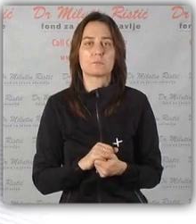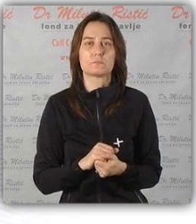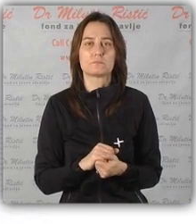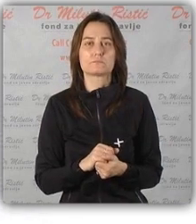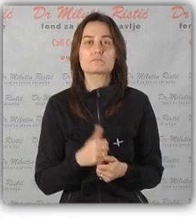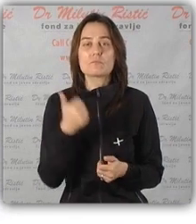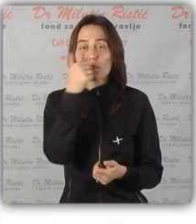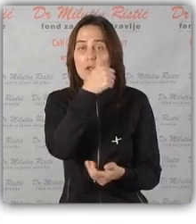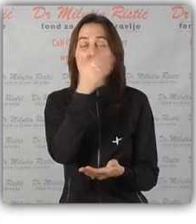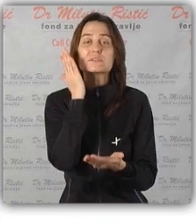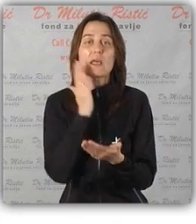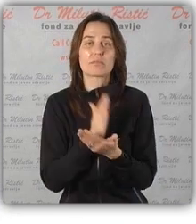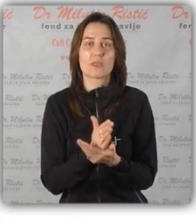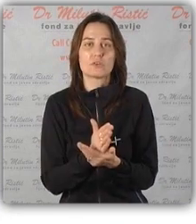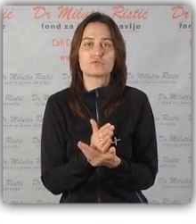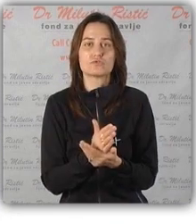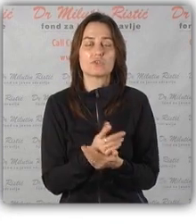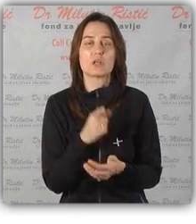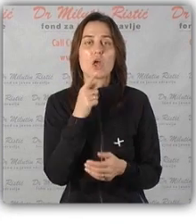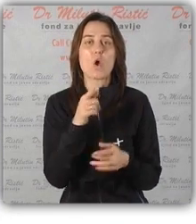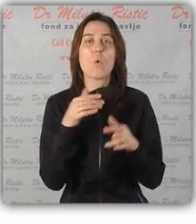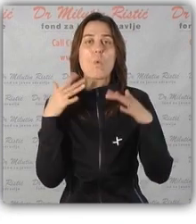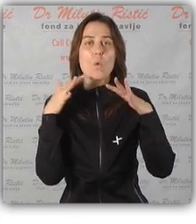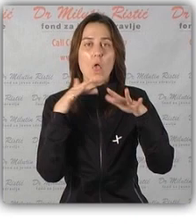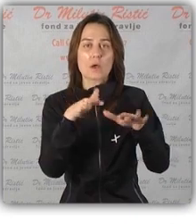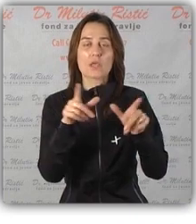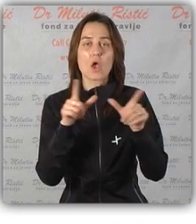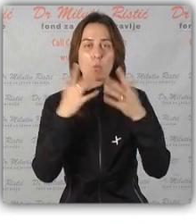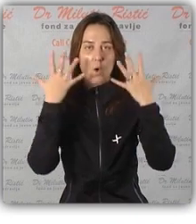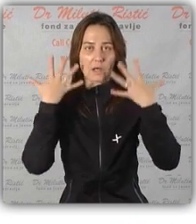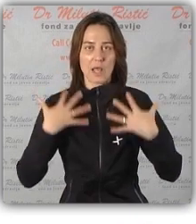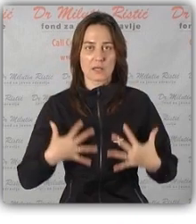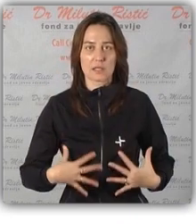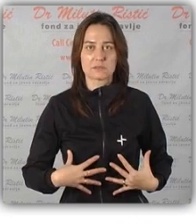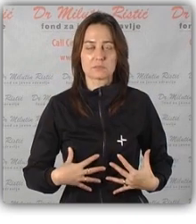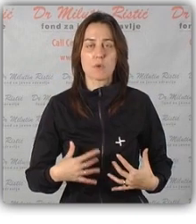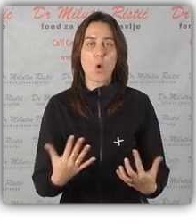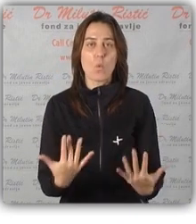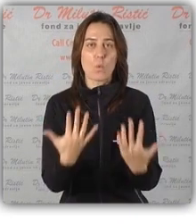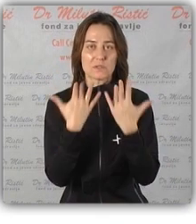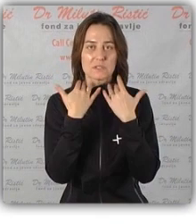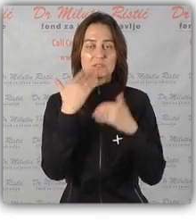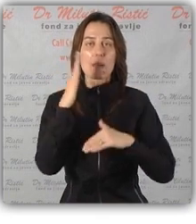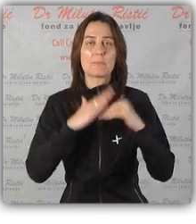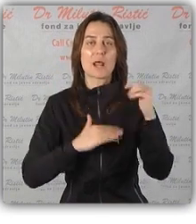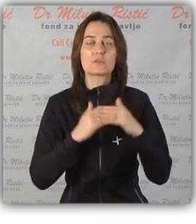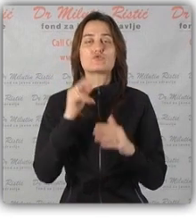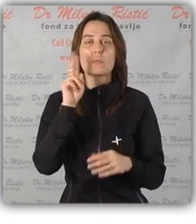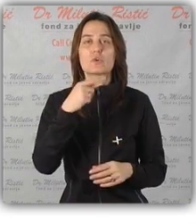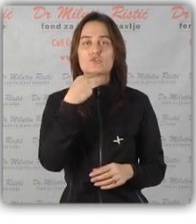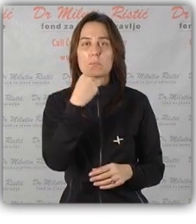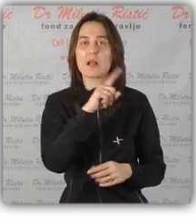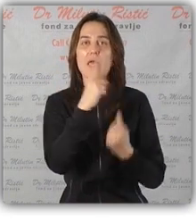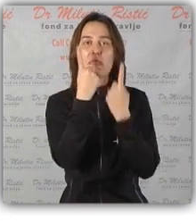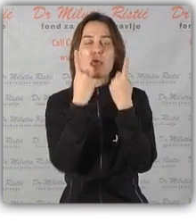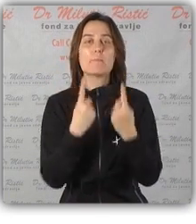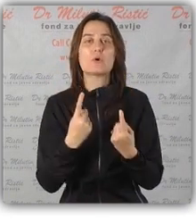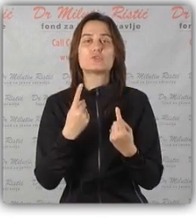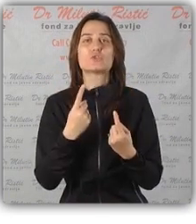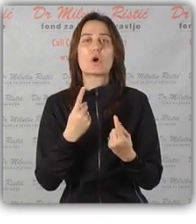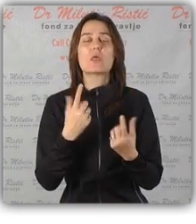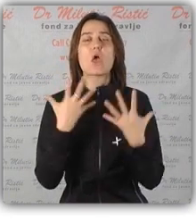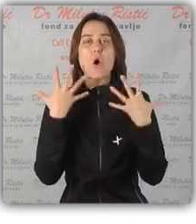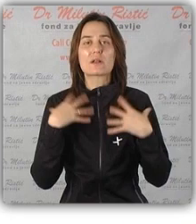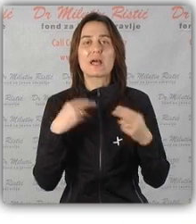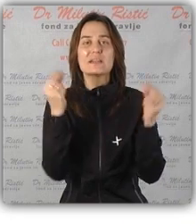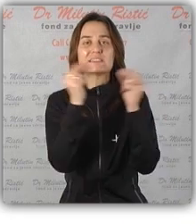vrednosti. Što se tiče uloge znači u organizmu, odnosno uticaja, praktično možemo reći